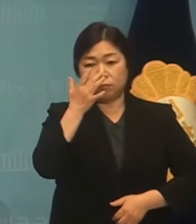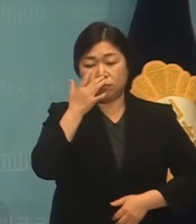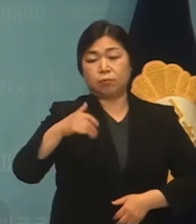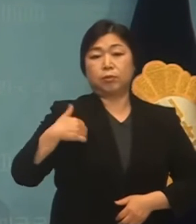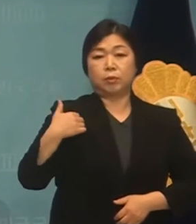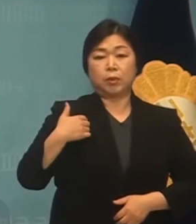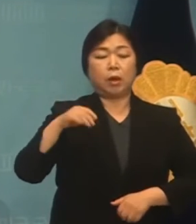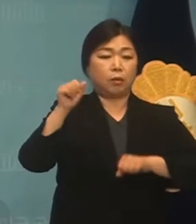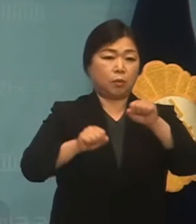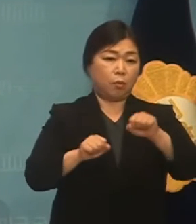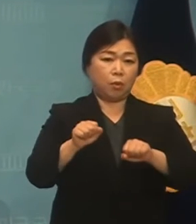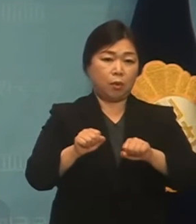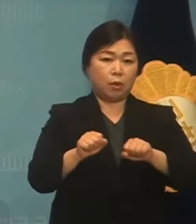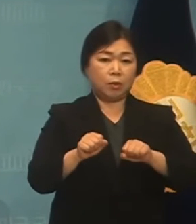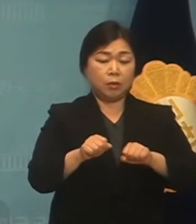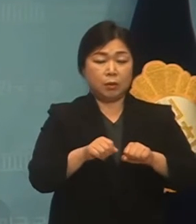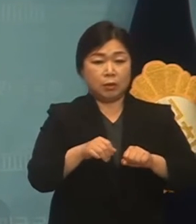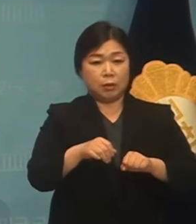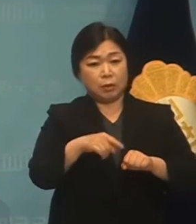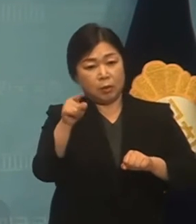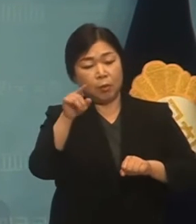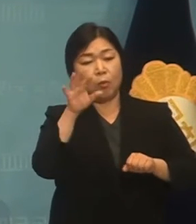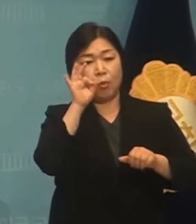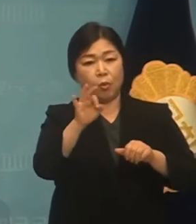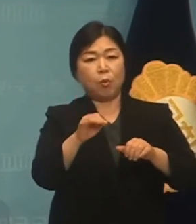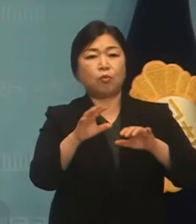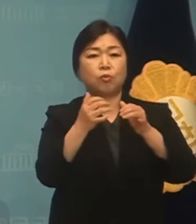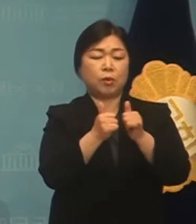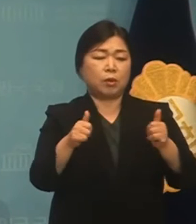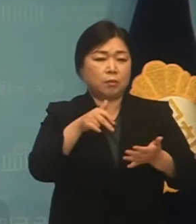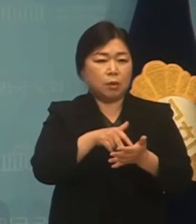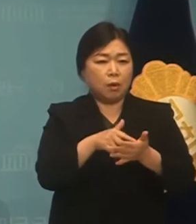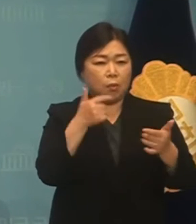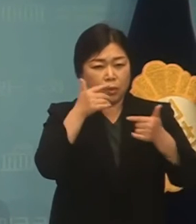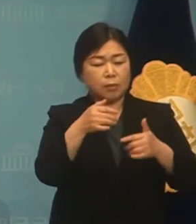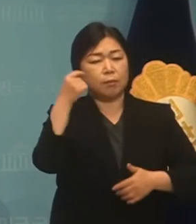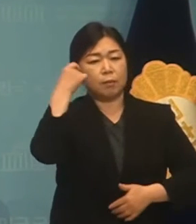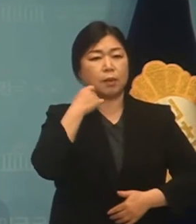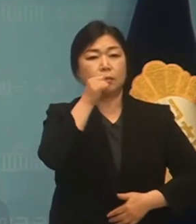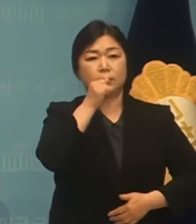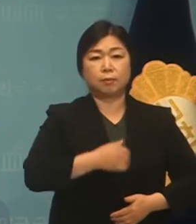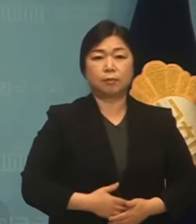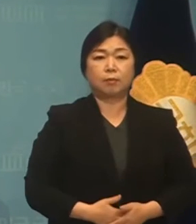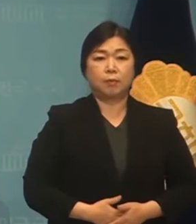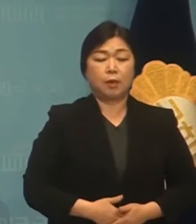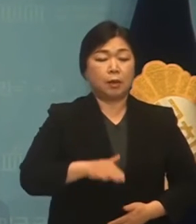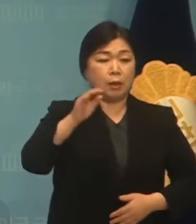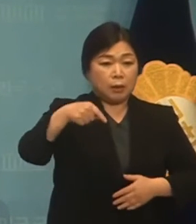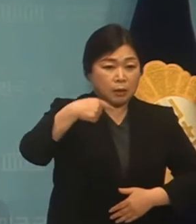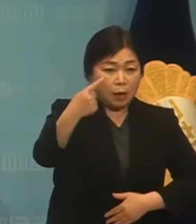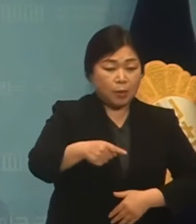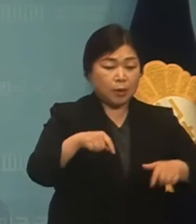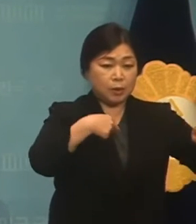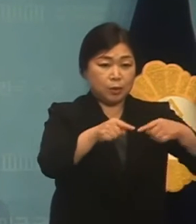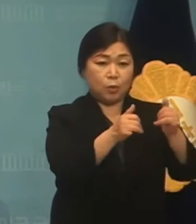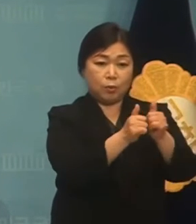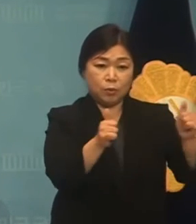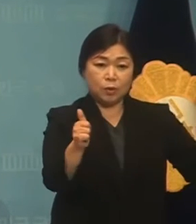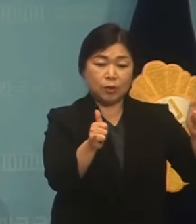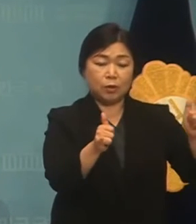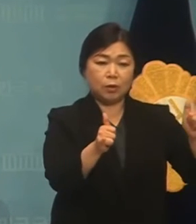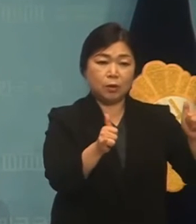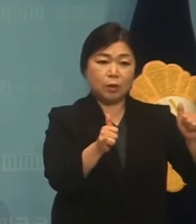무능 국민의 피부에 더욱더 와닿을 것입니다. 차기 원내지도부는 정부의 무능을